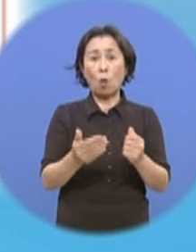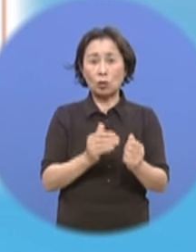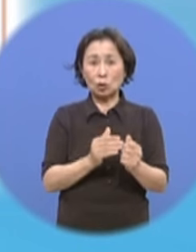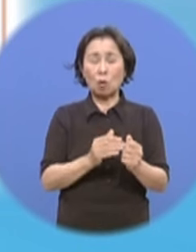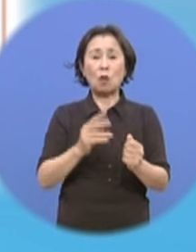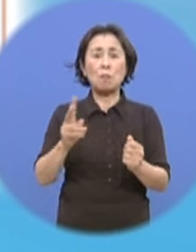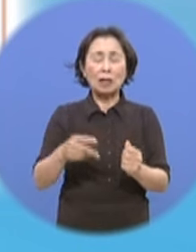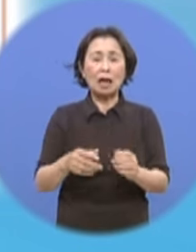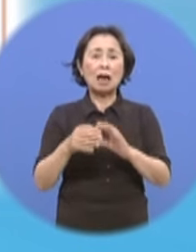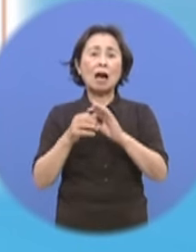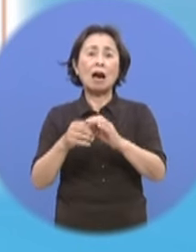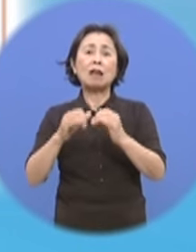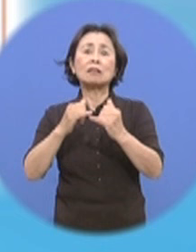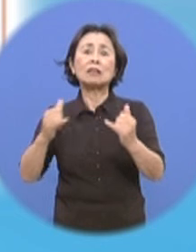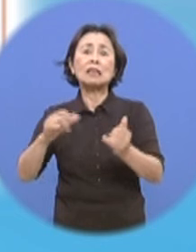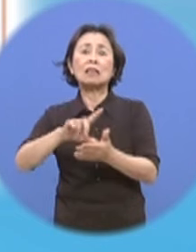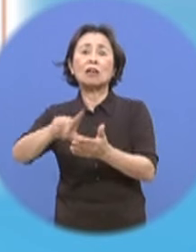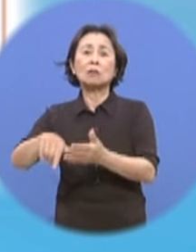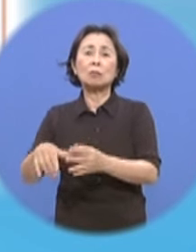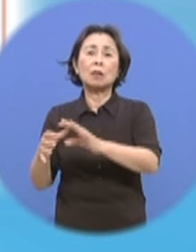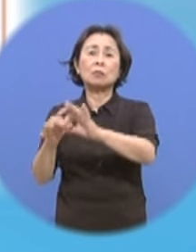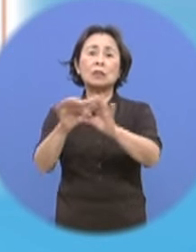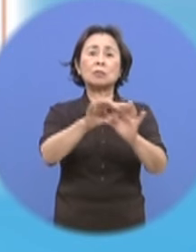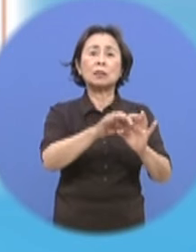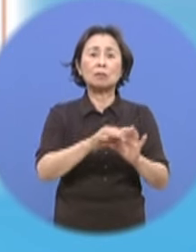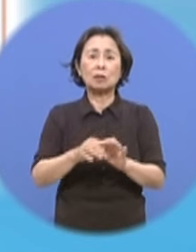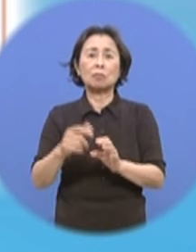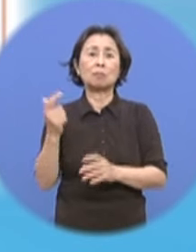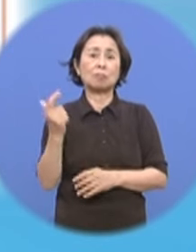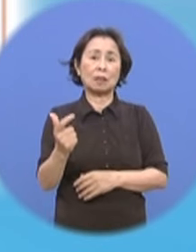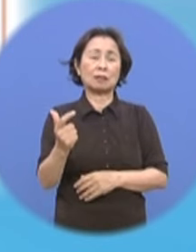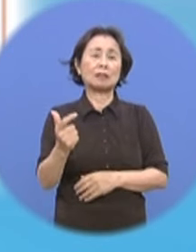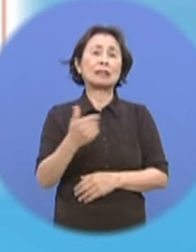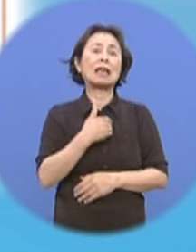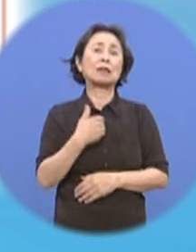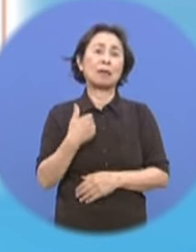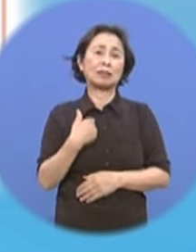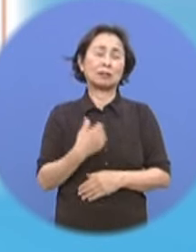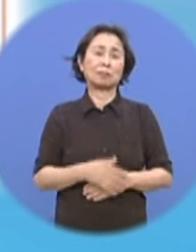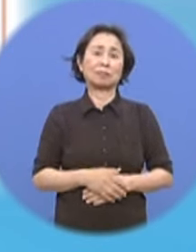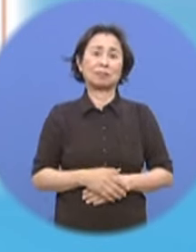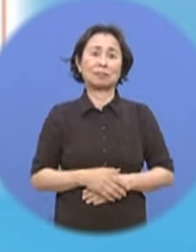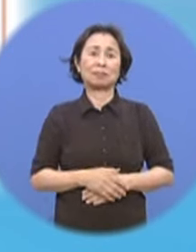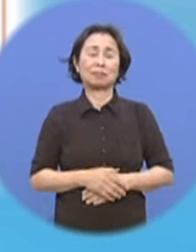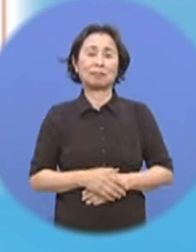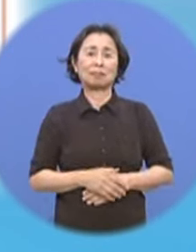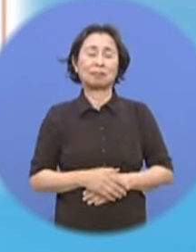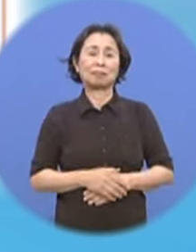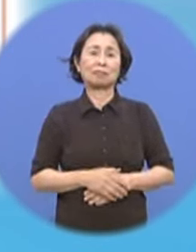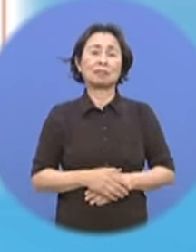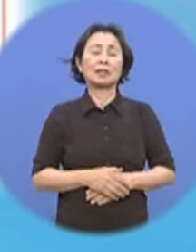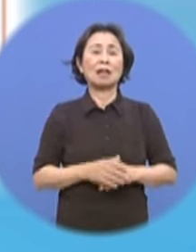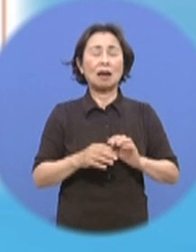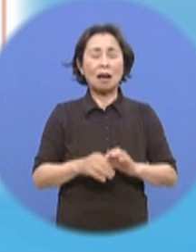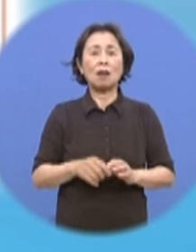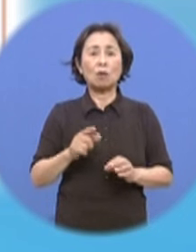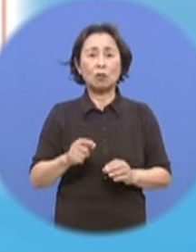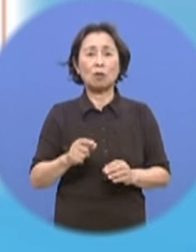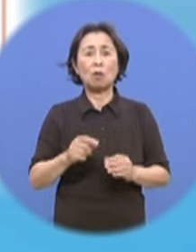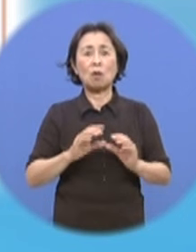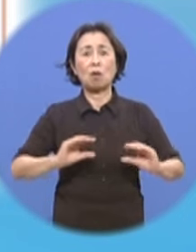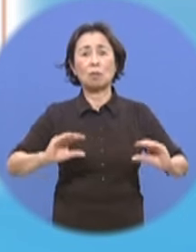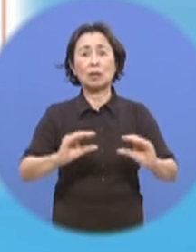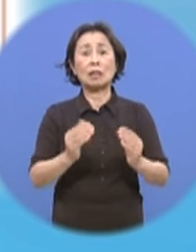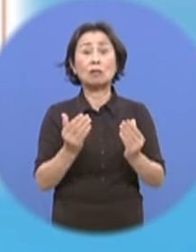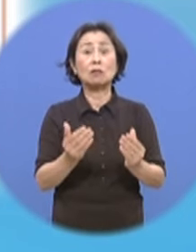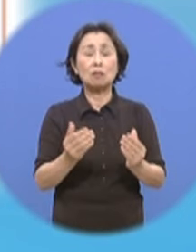に関わる地域の方々の結びつきを集めることにもつながりますそういう意味でこの木国コミュニティスクールは